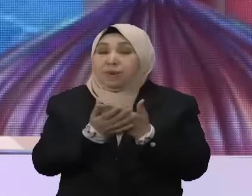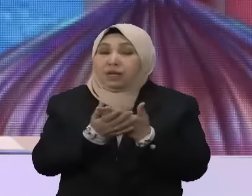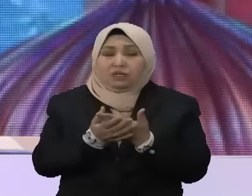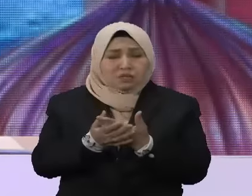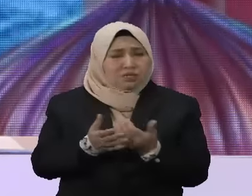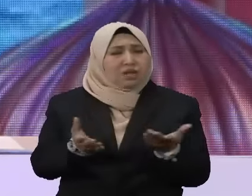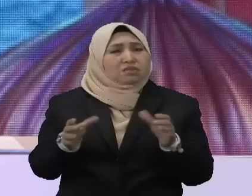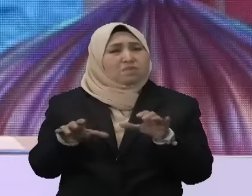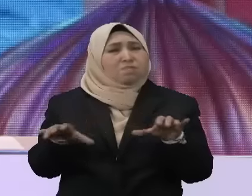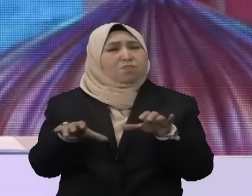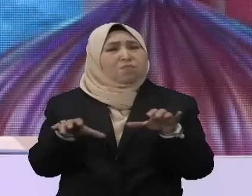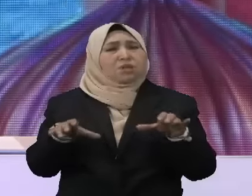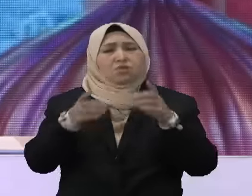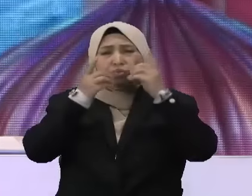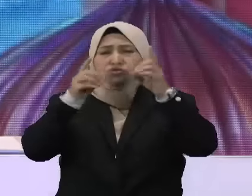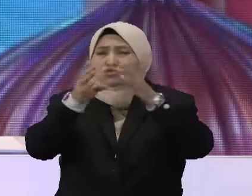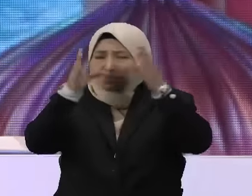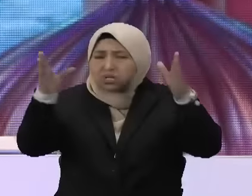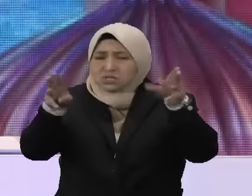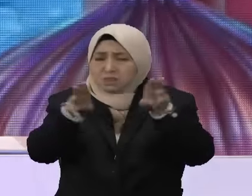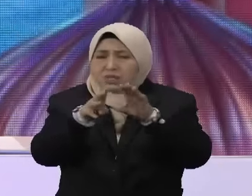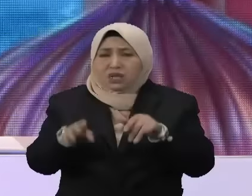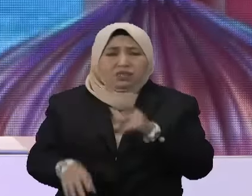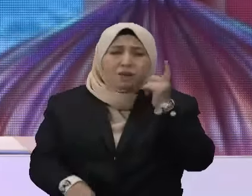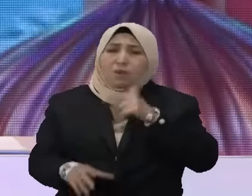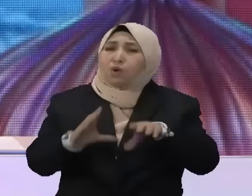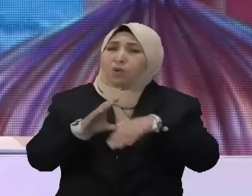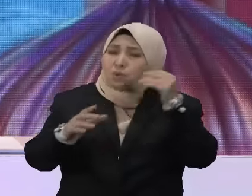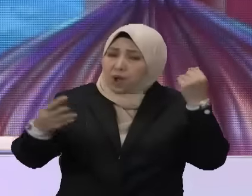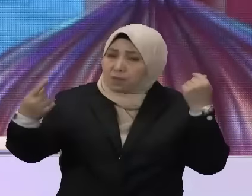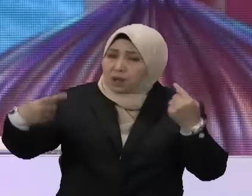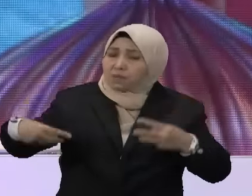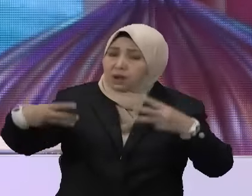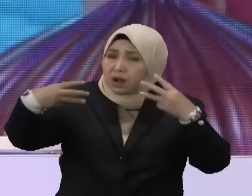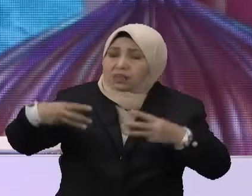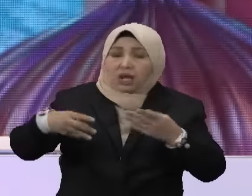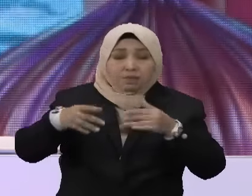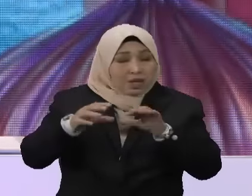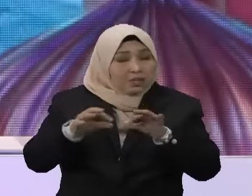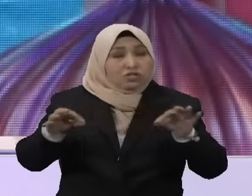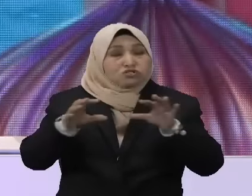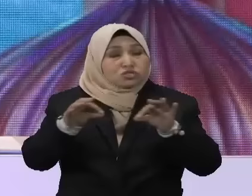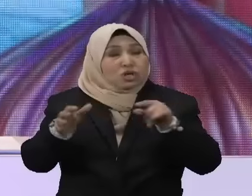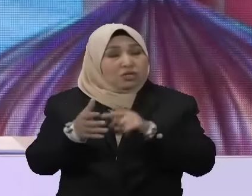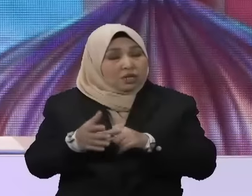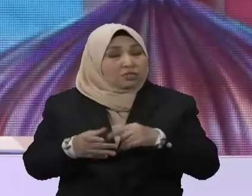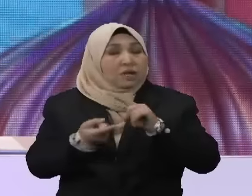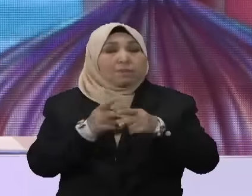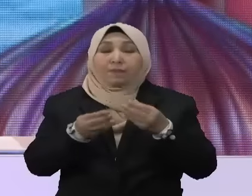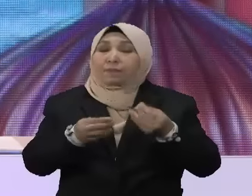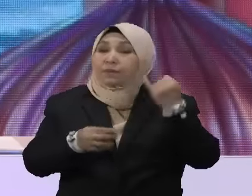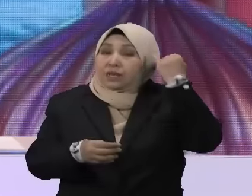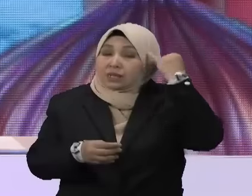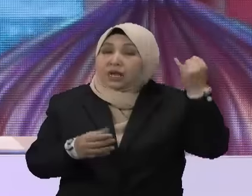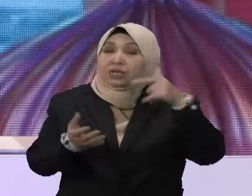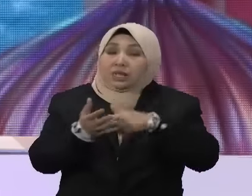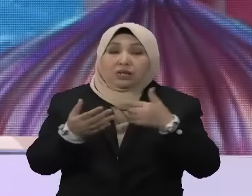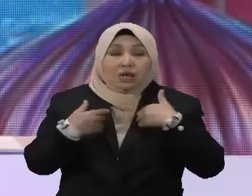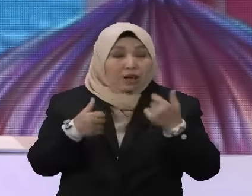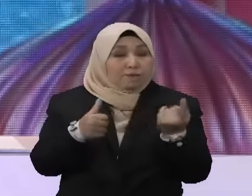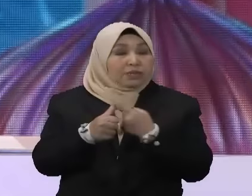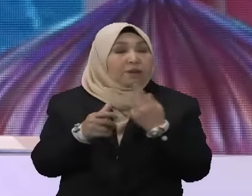sahabat melakukan dosa sebesar ini. Tidak mahu keluar berjihad. Tapi di sini dalam konteks ini adalah sahabat memberikan pandangan. Ini adalah pertama